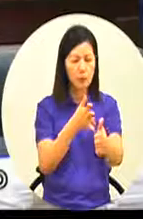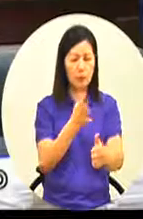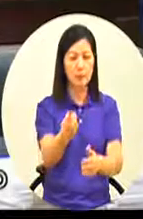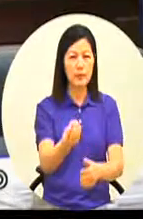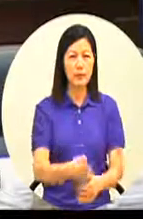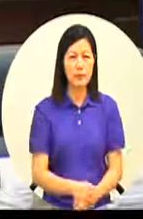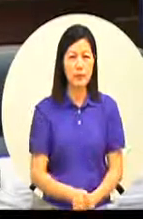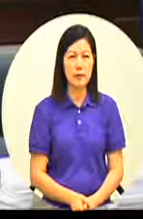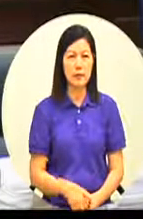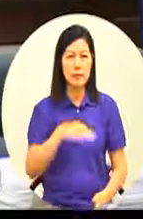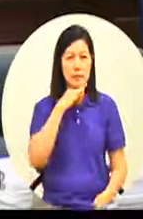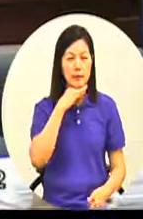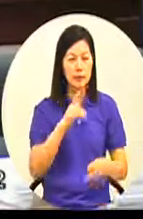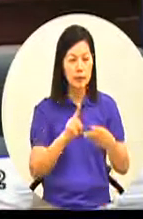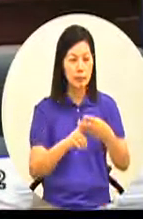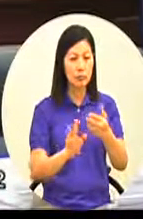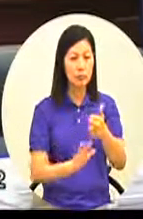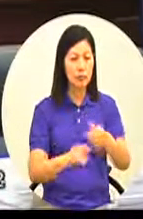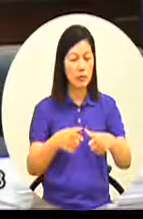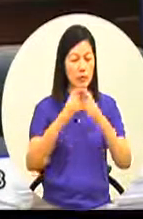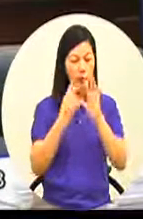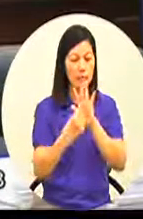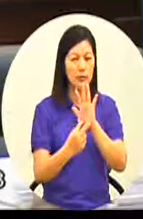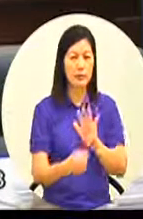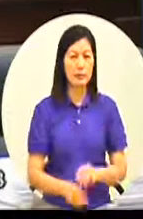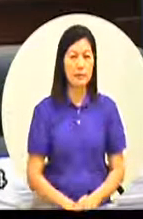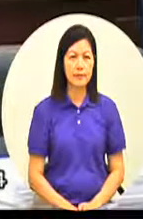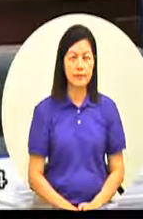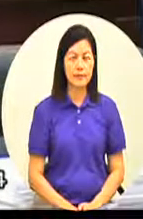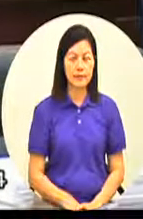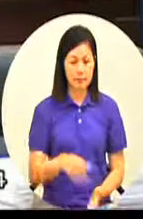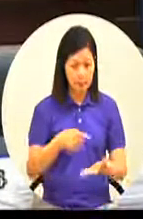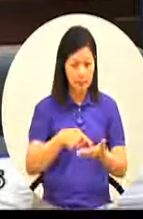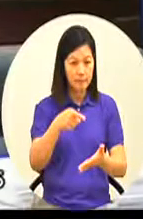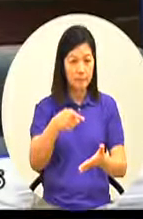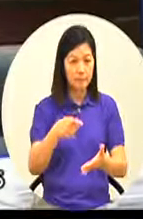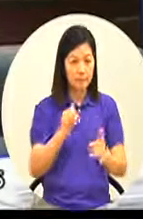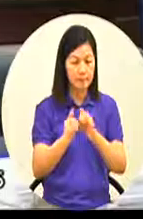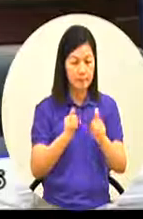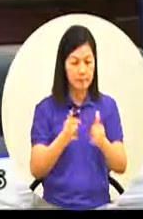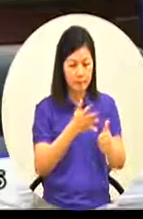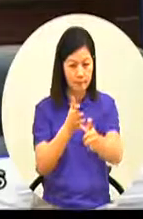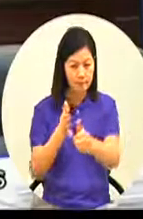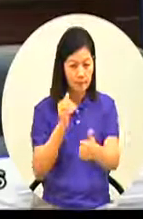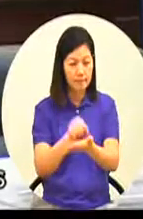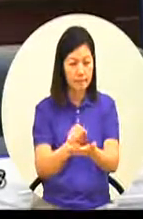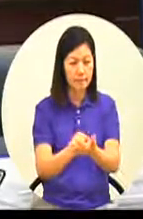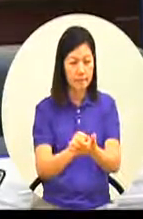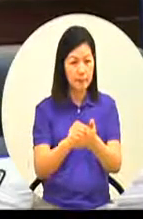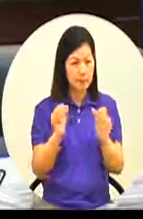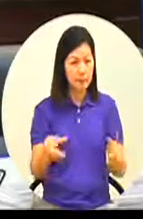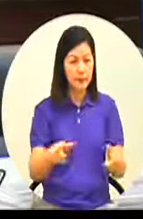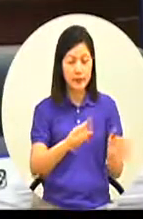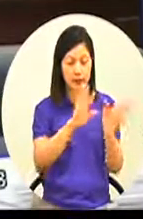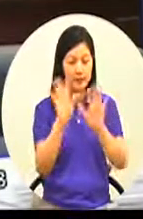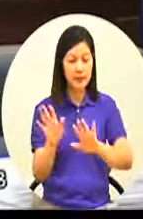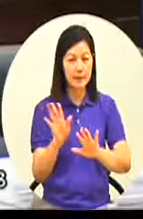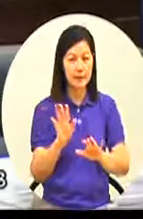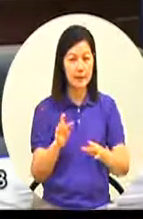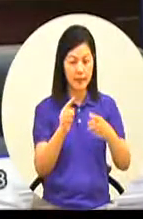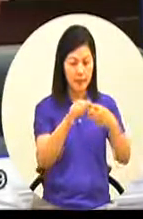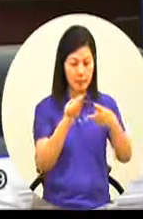委回答一下。那在这一次的民调里面比较不同的地方，我想有两个，一个